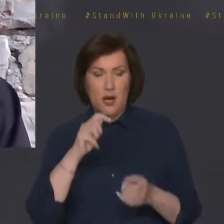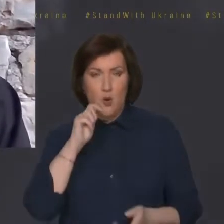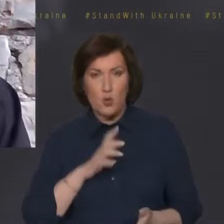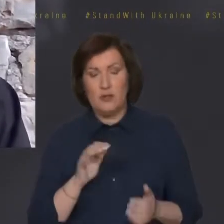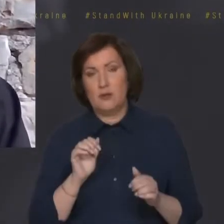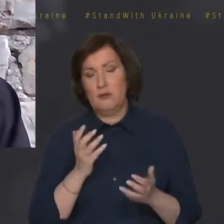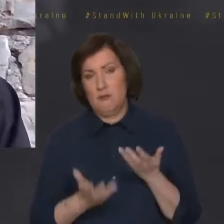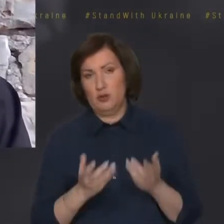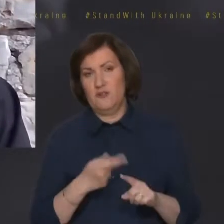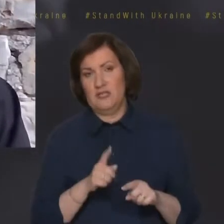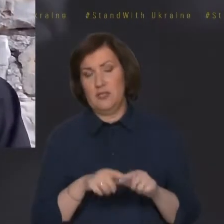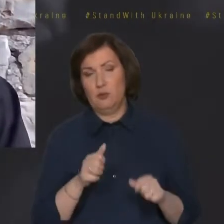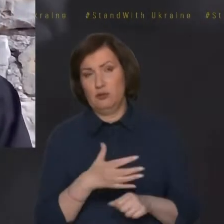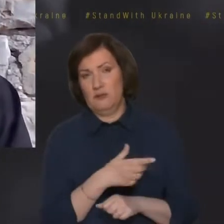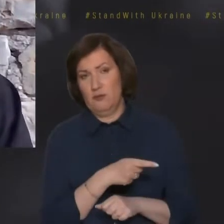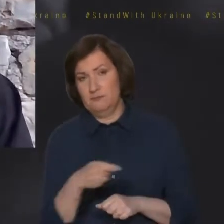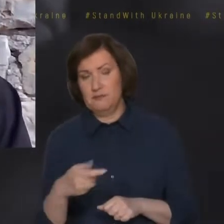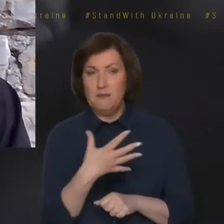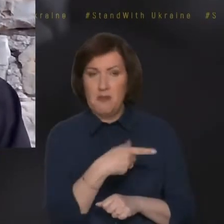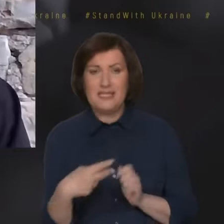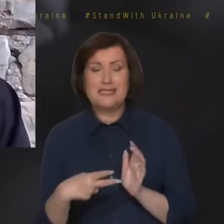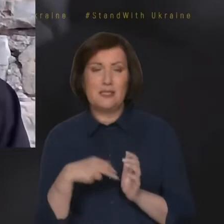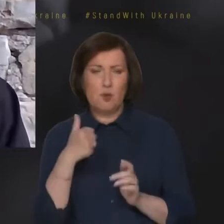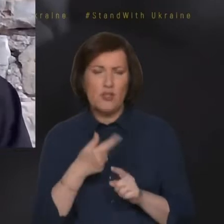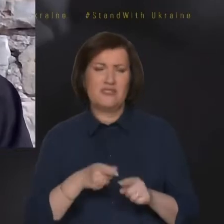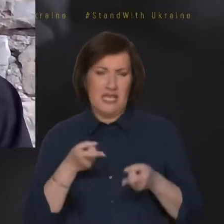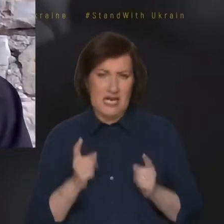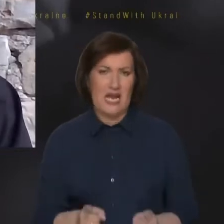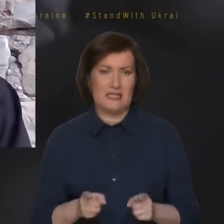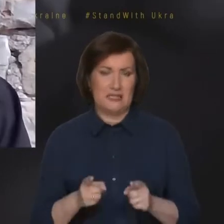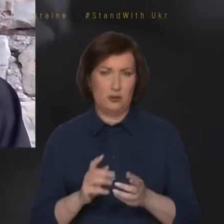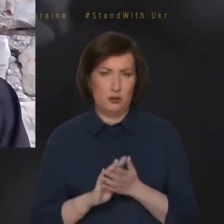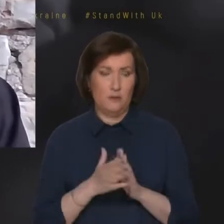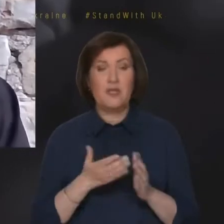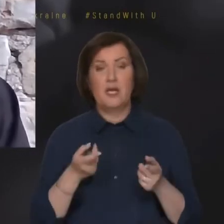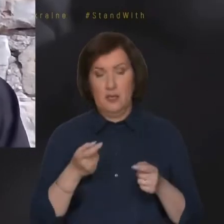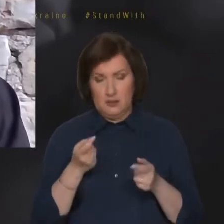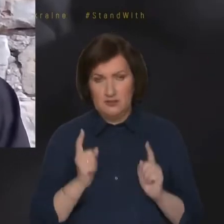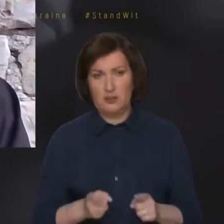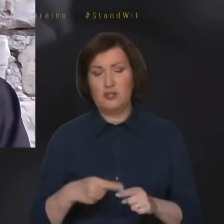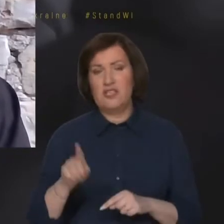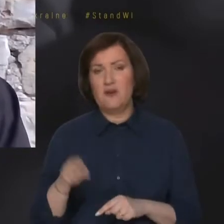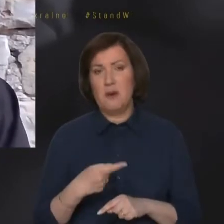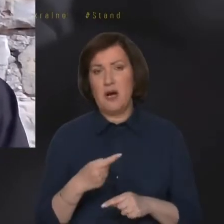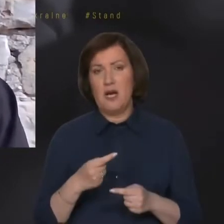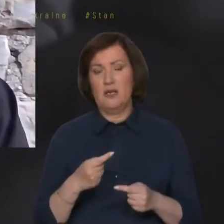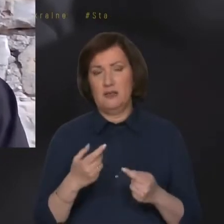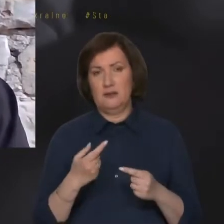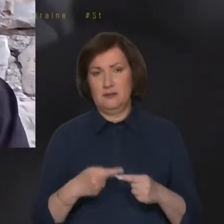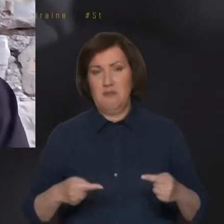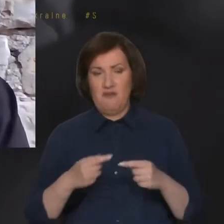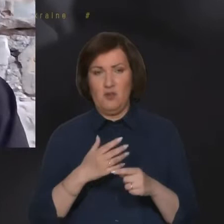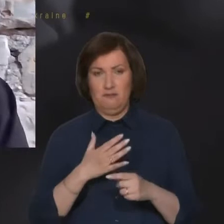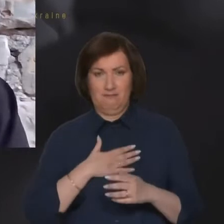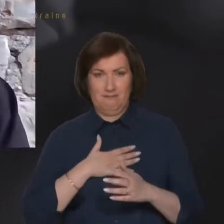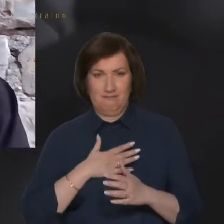можливо зробити протягом 5-7 років. Це реалістична ситуація. Звичайно, це вимагає також і певної домашньої роботи зі